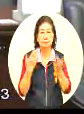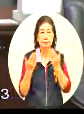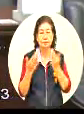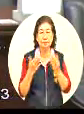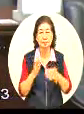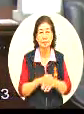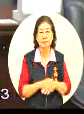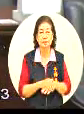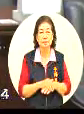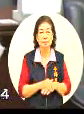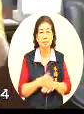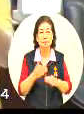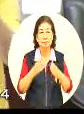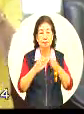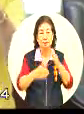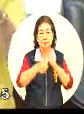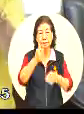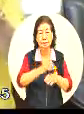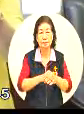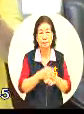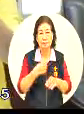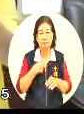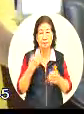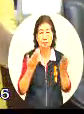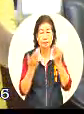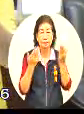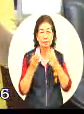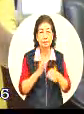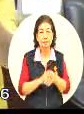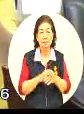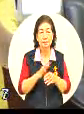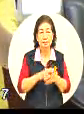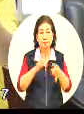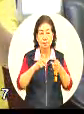谢谢市长以本身了解咱的公务局